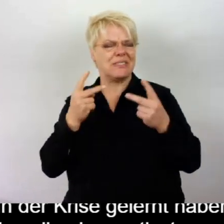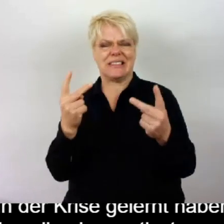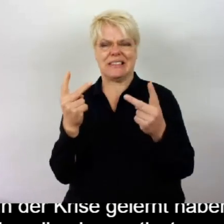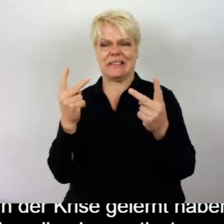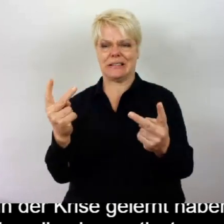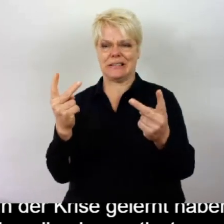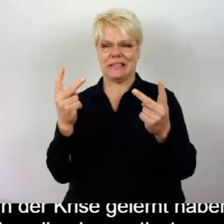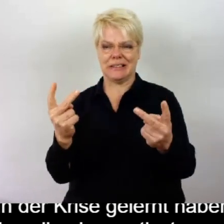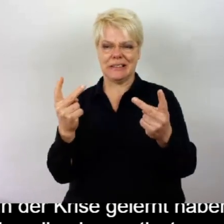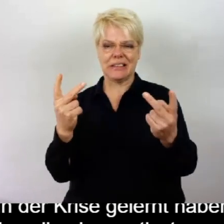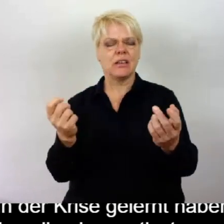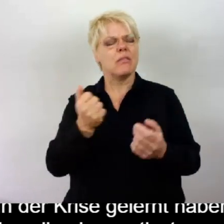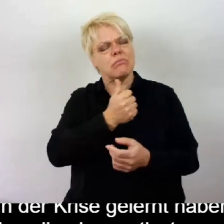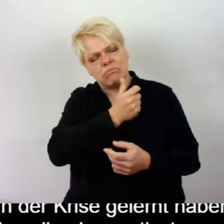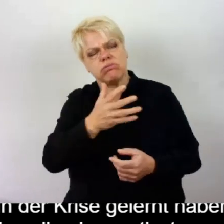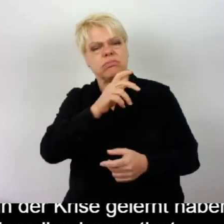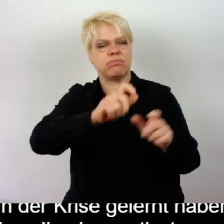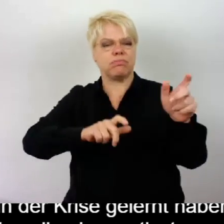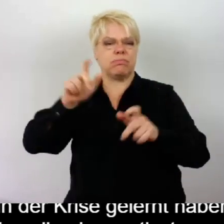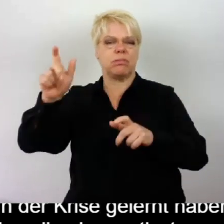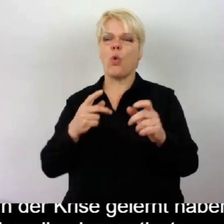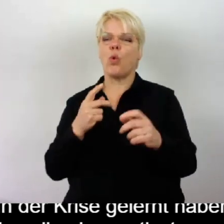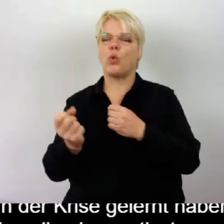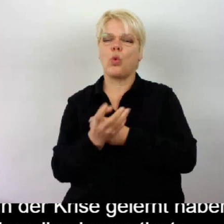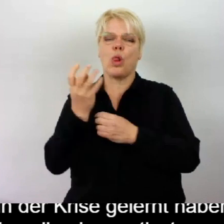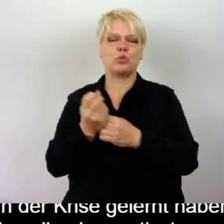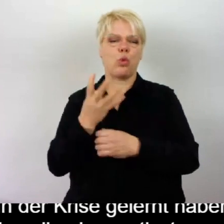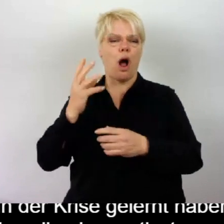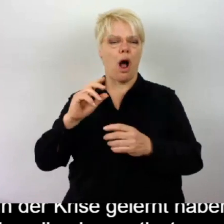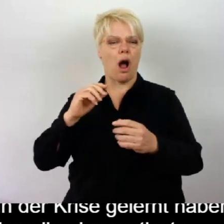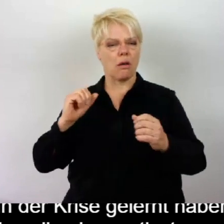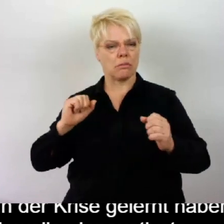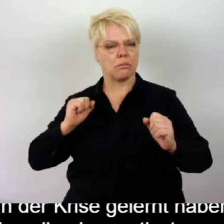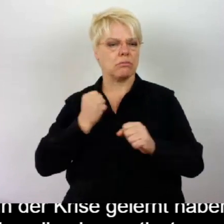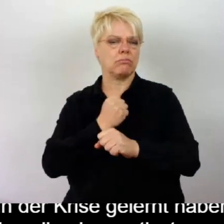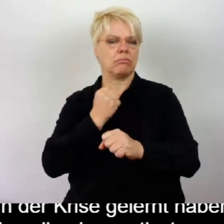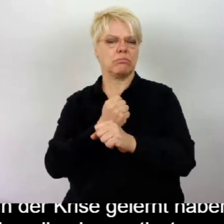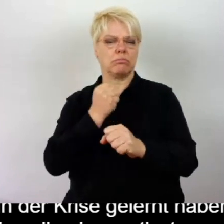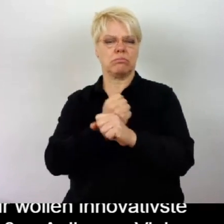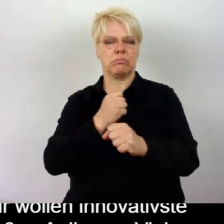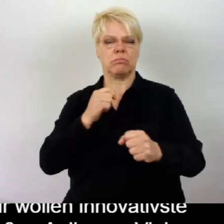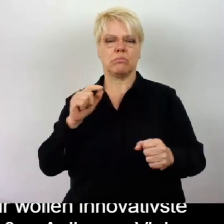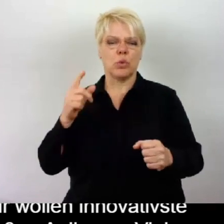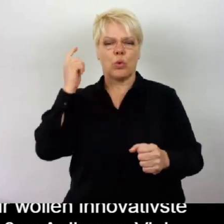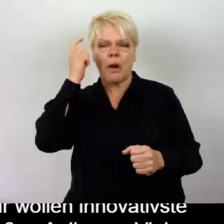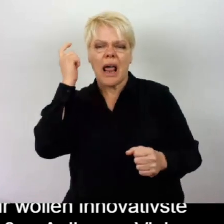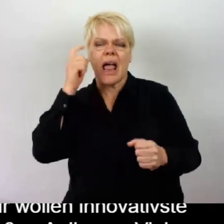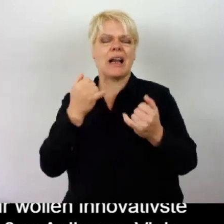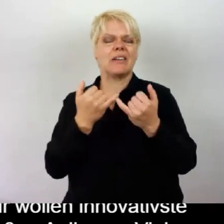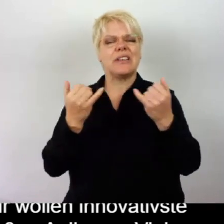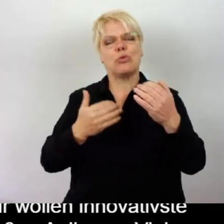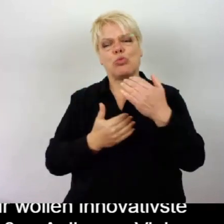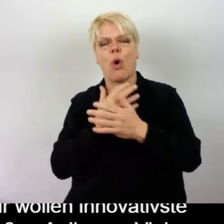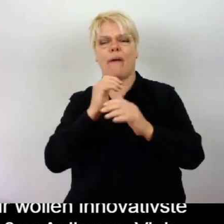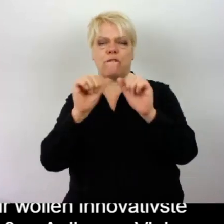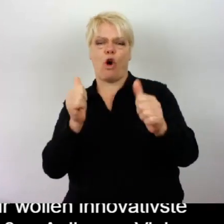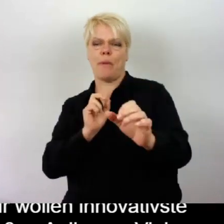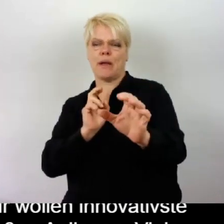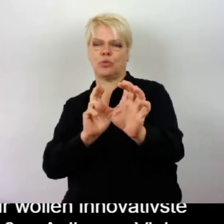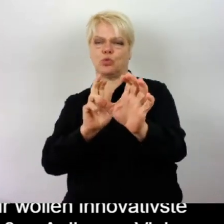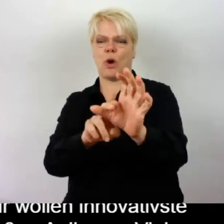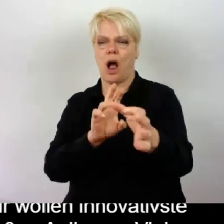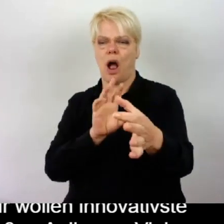wir an Kultur nicht sparen. Im Gegenteil, wir glauben, dass der Wert für ein Land und eine Gesellschaft gerade in diesen